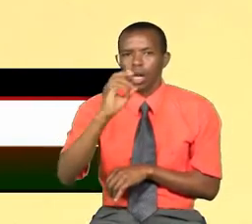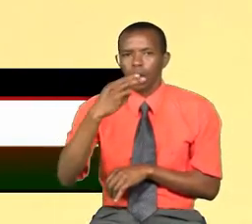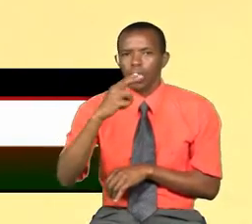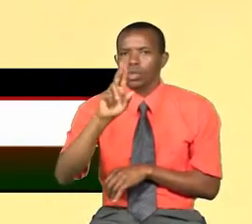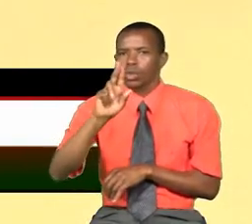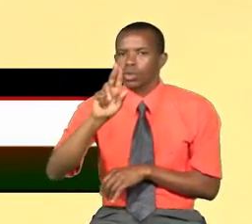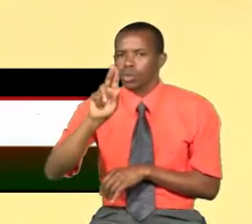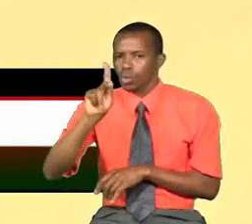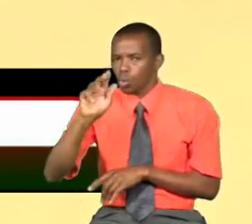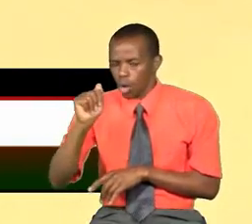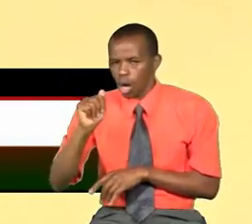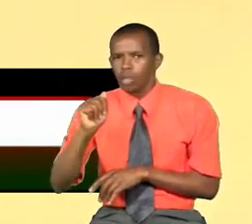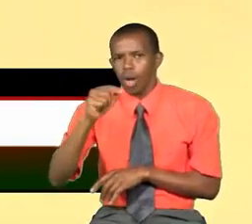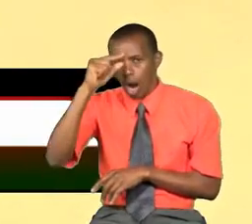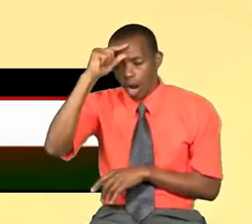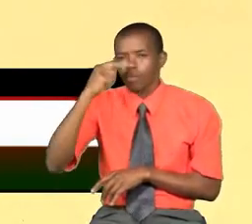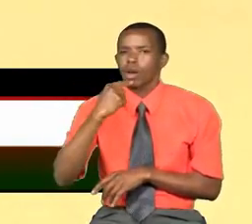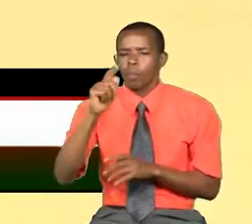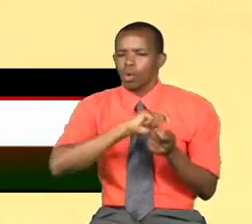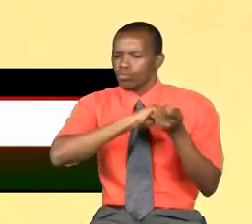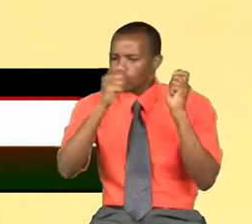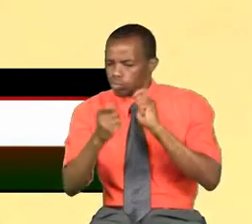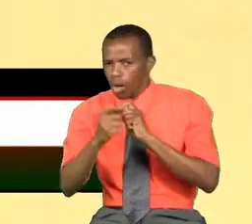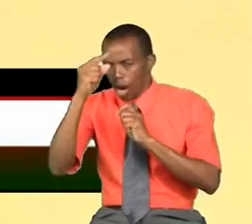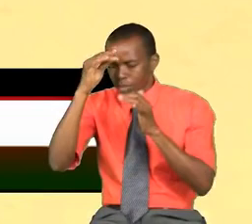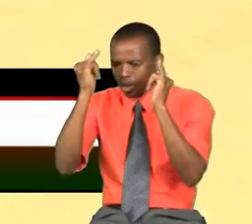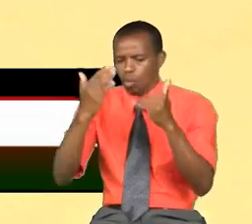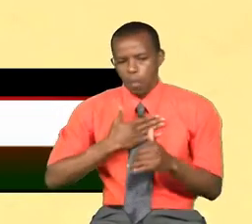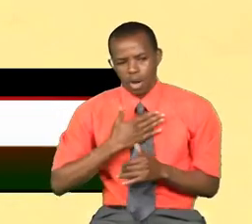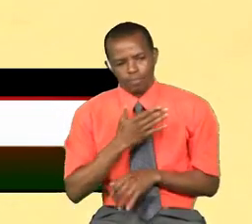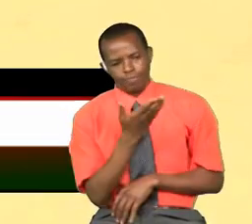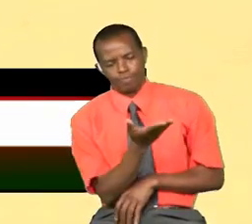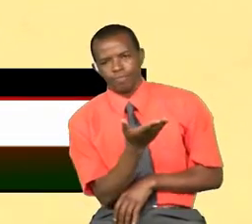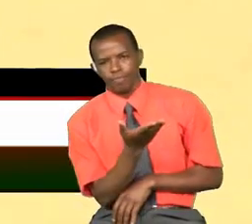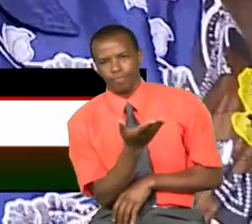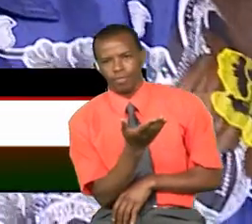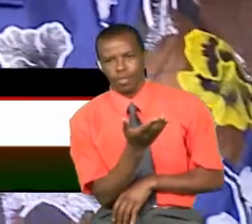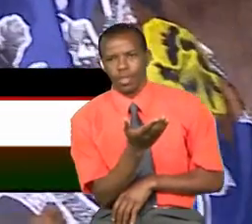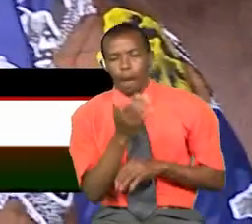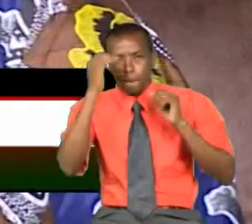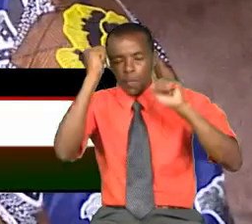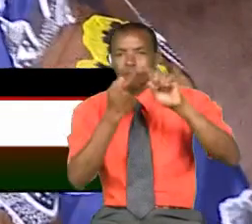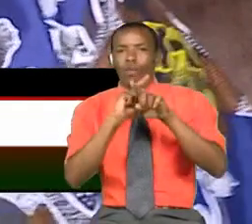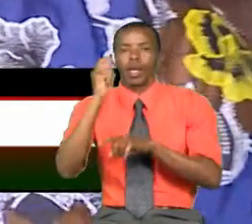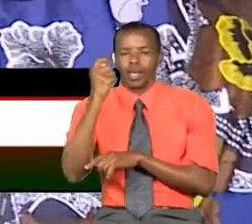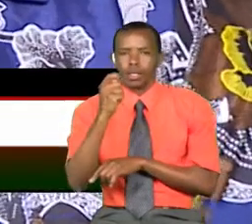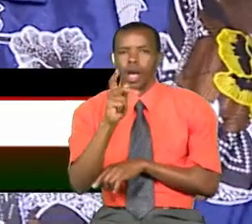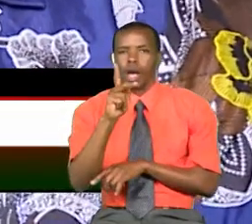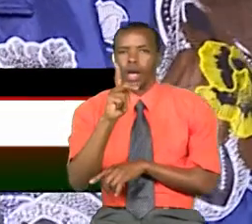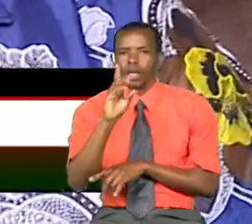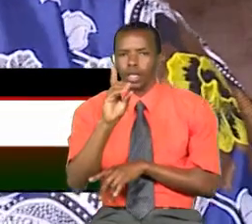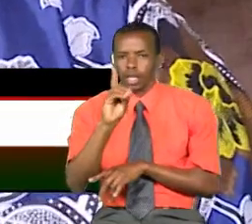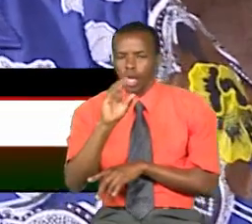ya Moi imepinduliwa, serikali mpya ni yangu na hao wenzangu hapa katika studio wanajeshi kutoka Kenya Air Force,